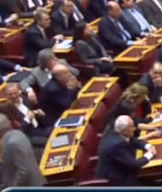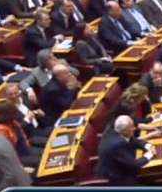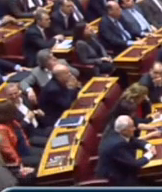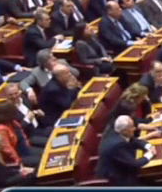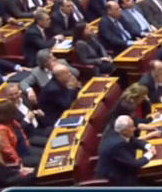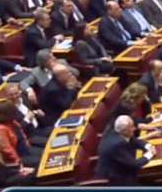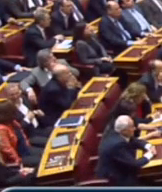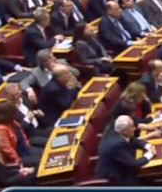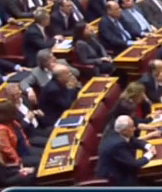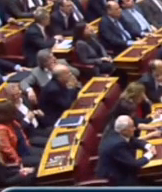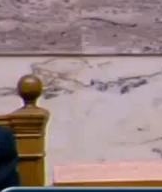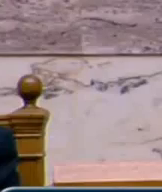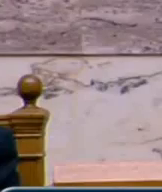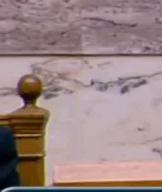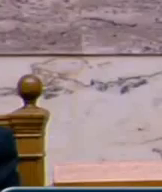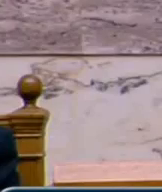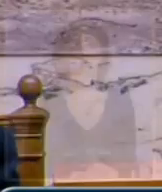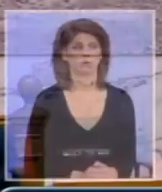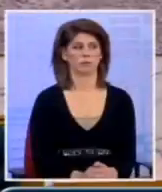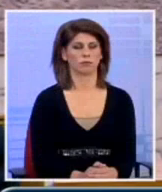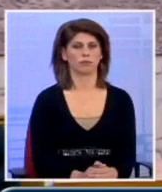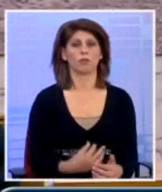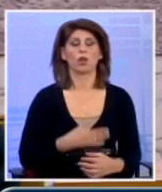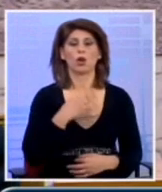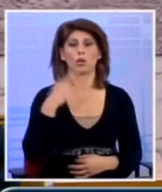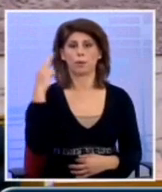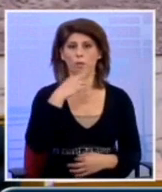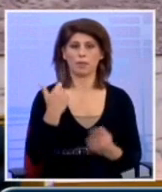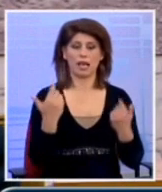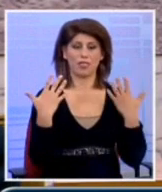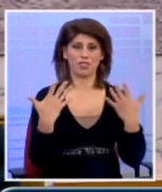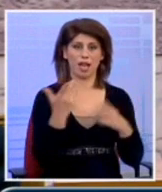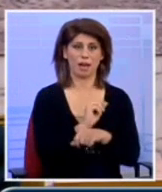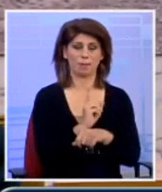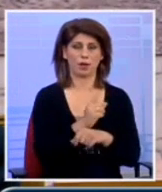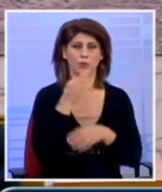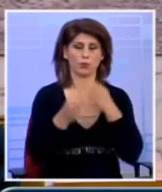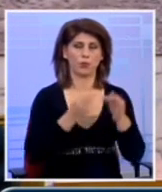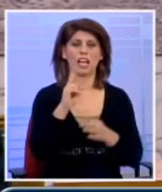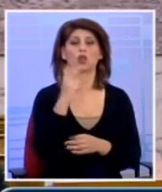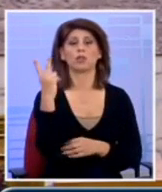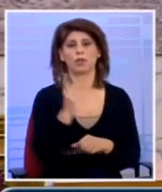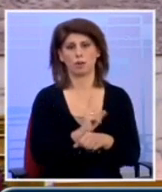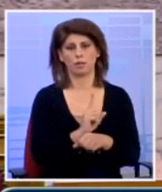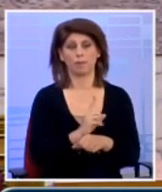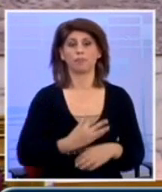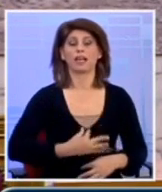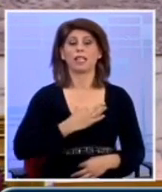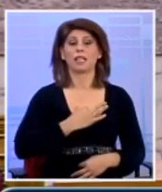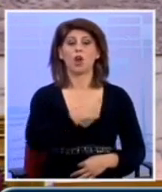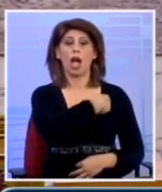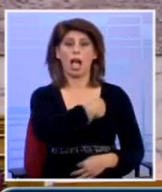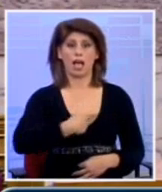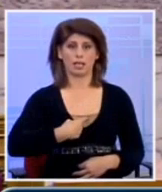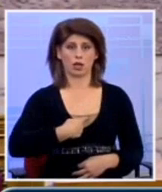Λοιπόν, ο κύριος Πρωθυπουργός είχε στη διάθεσή του 10 λεπτά και μίλησε 22. Ο κύριος Αρχηγός της